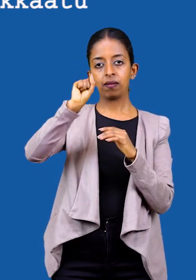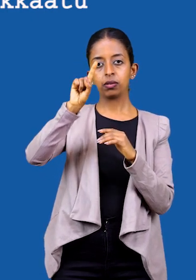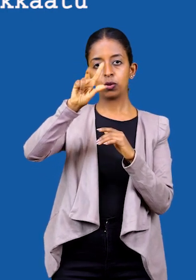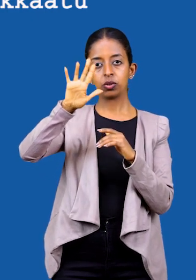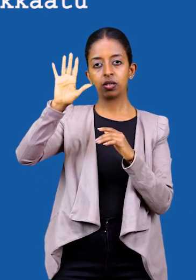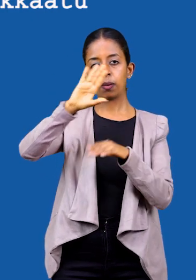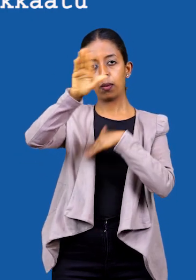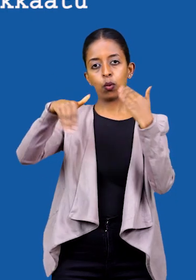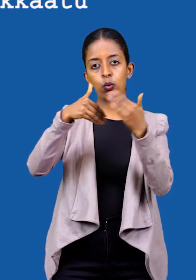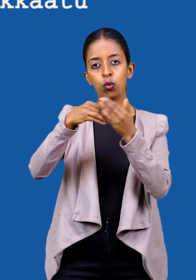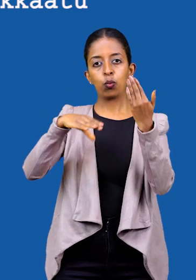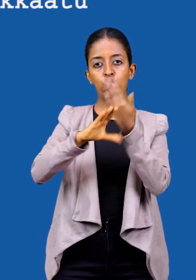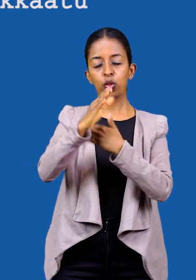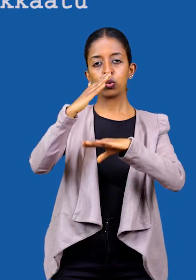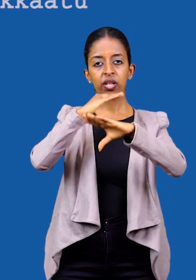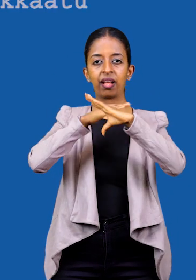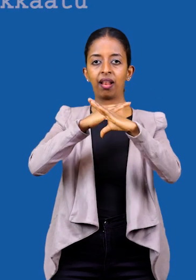haalawwan hundaanuu kan dhorkame miti.